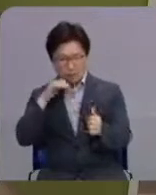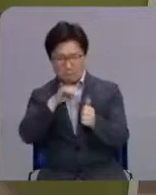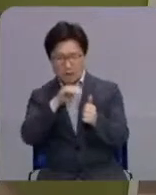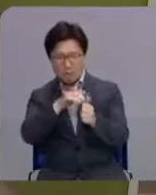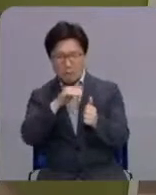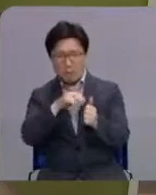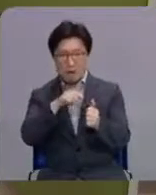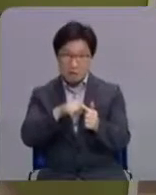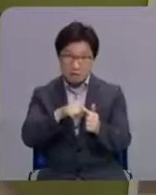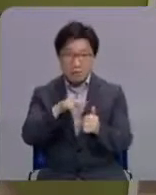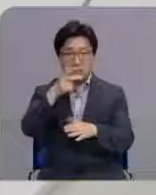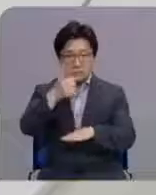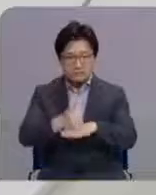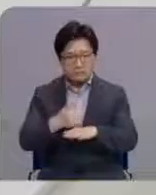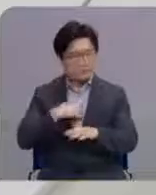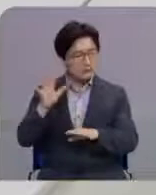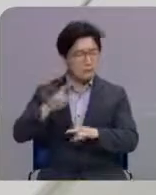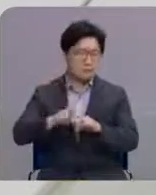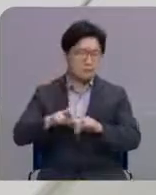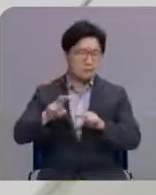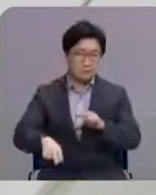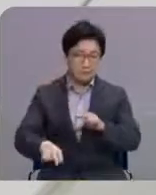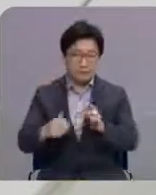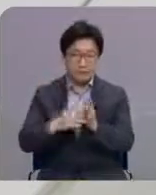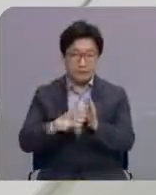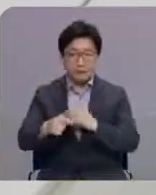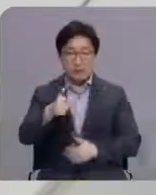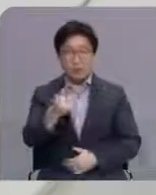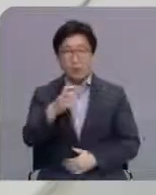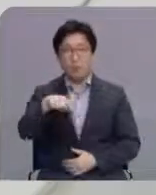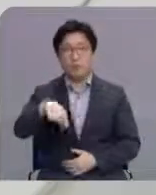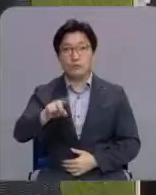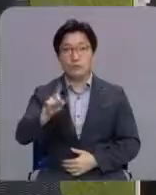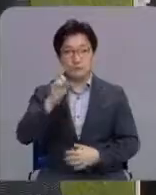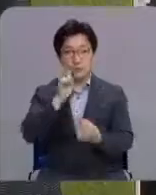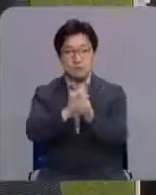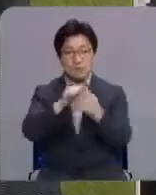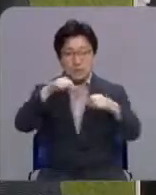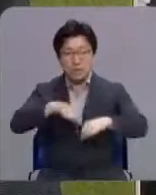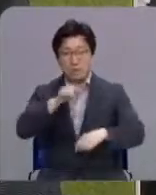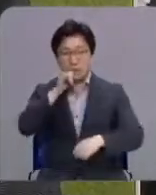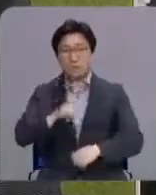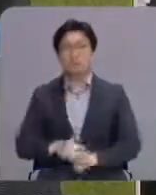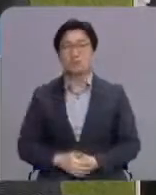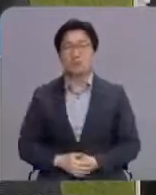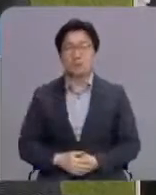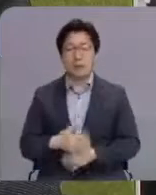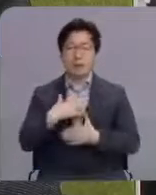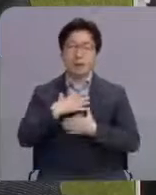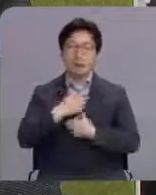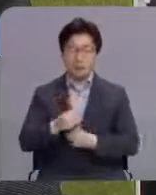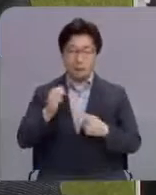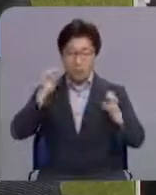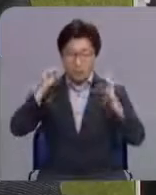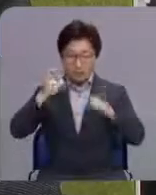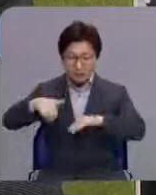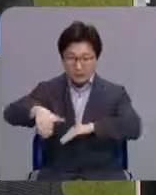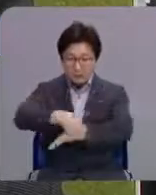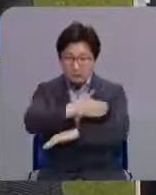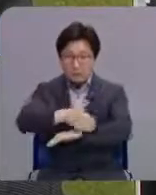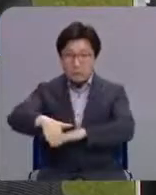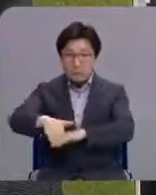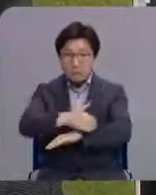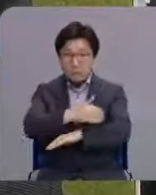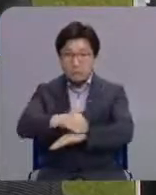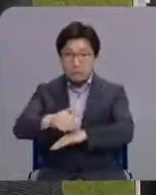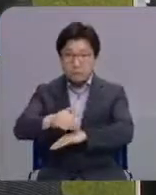가운데는 이미 퇴사를 결심하고 노무사를 찾는 경우가 많습니다. 안정적으로 회사를 다니는 곳,